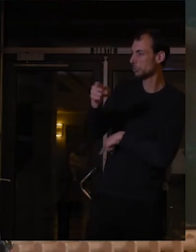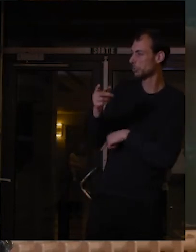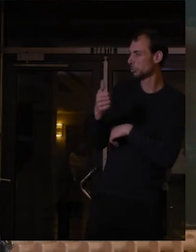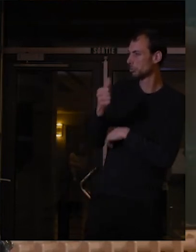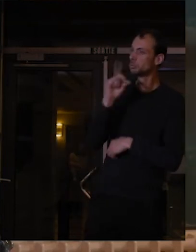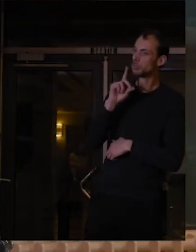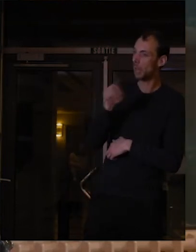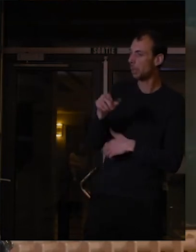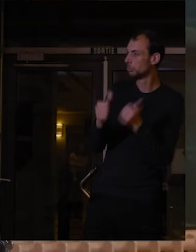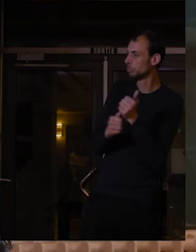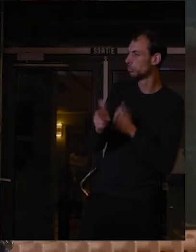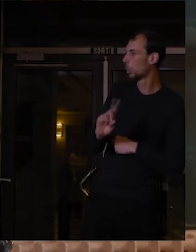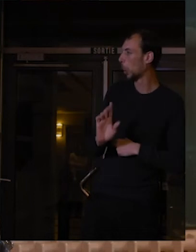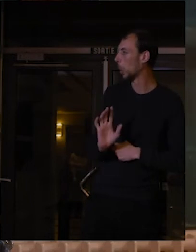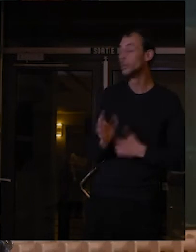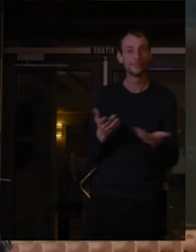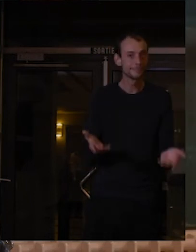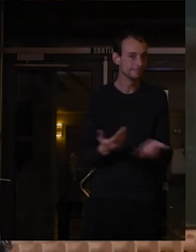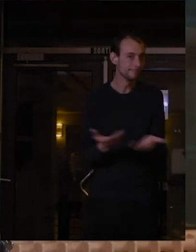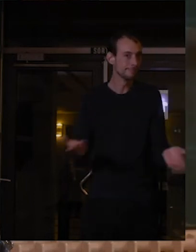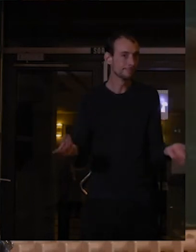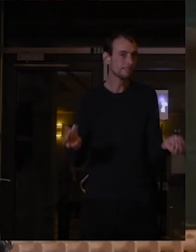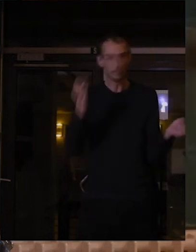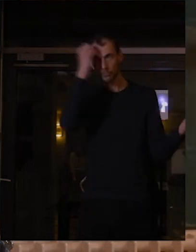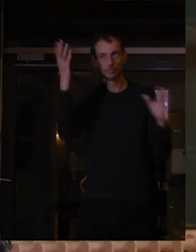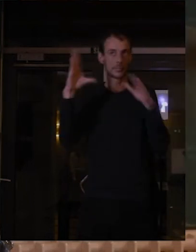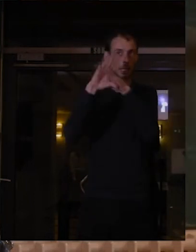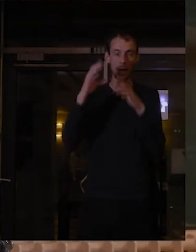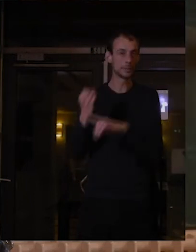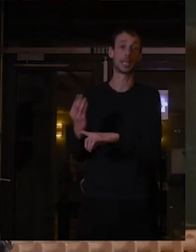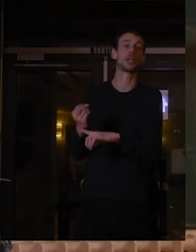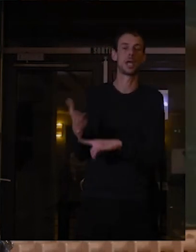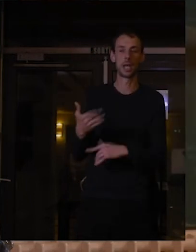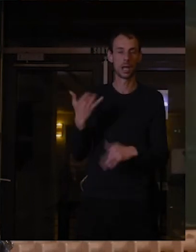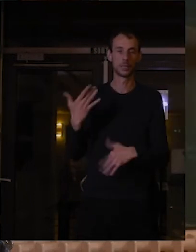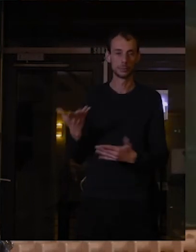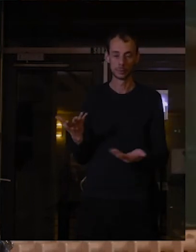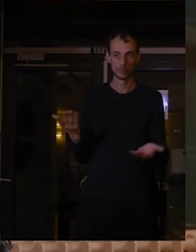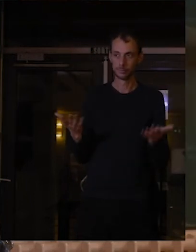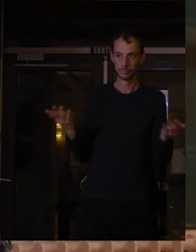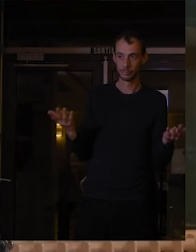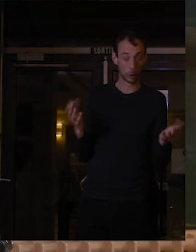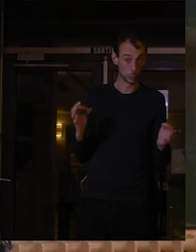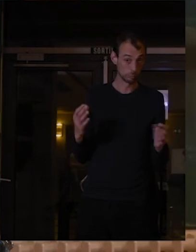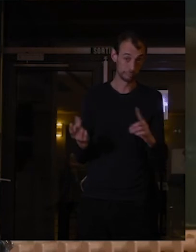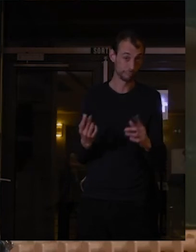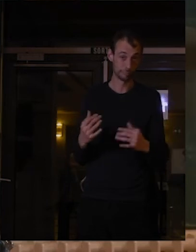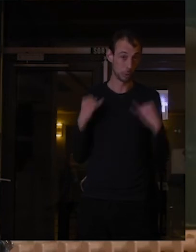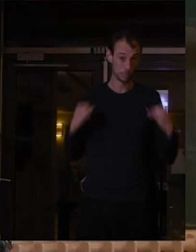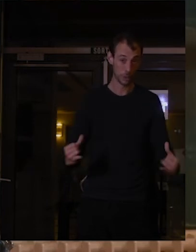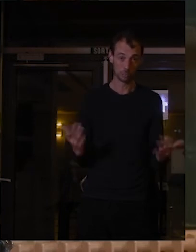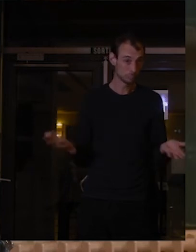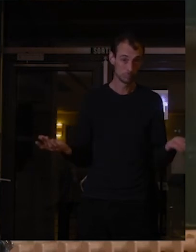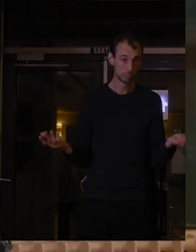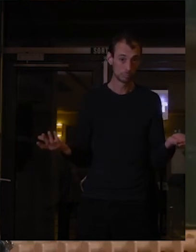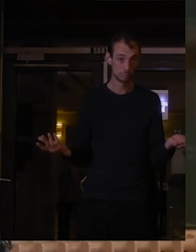les préjugés sont effectivement, les stéréotypes sont importants, puisque là, on voyait qu'il y avait certains